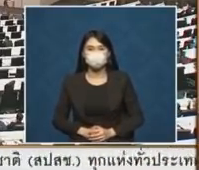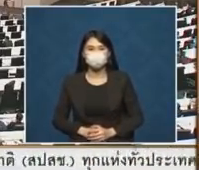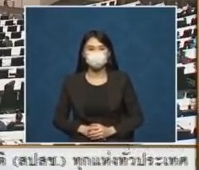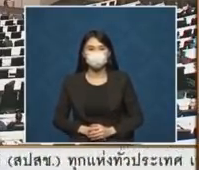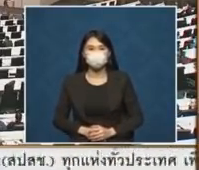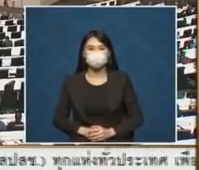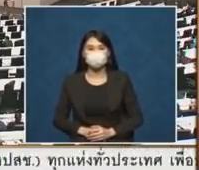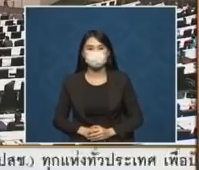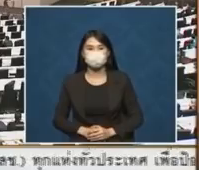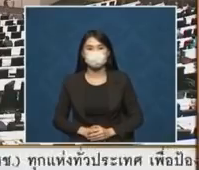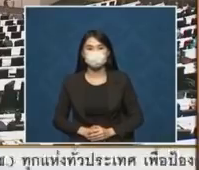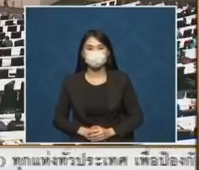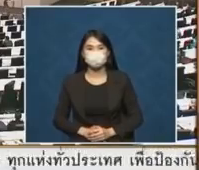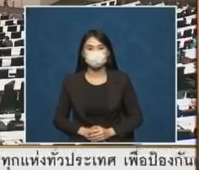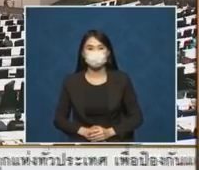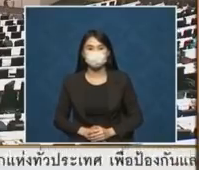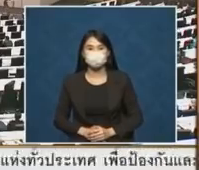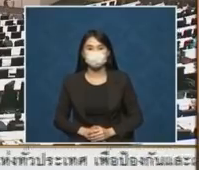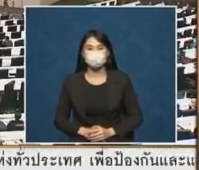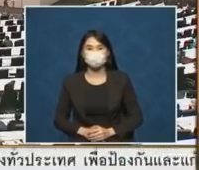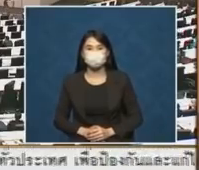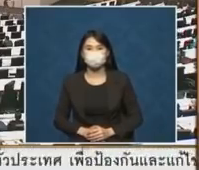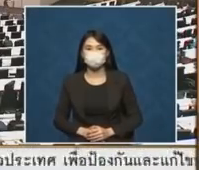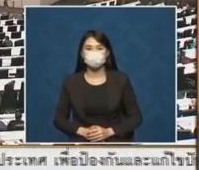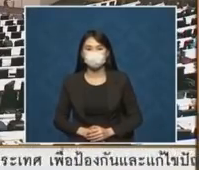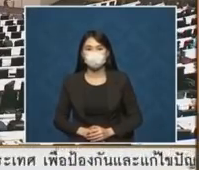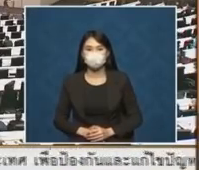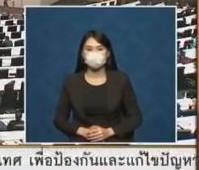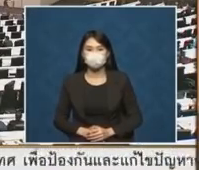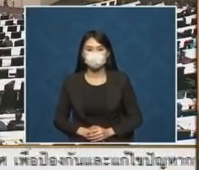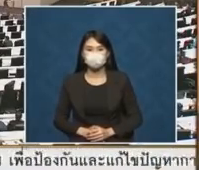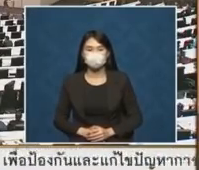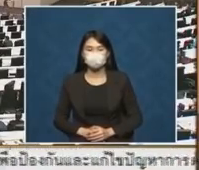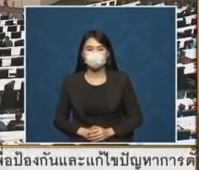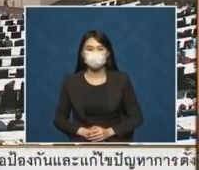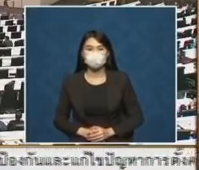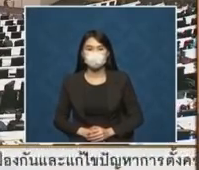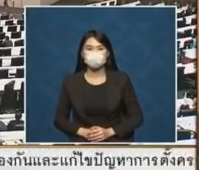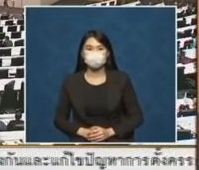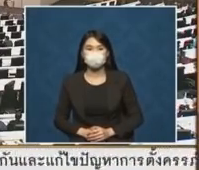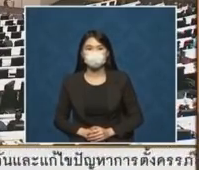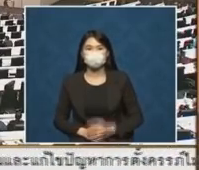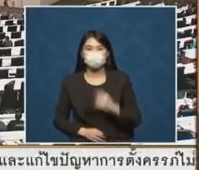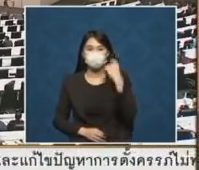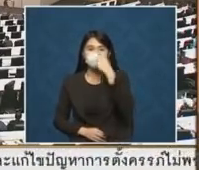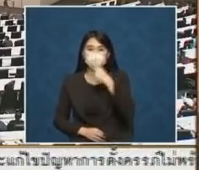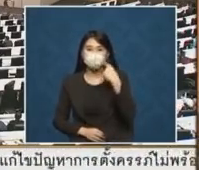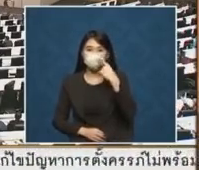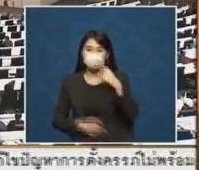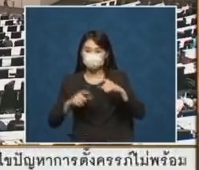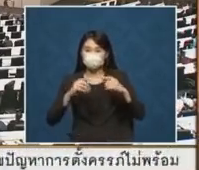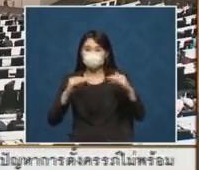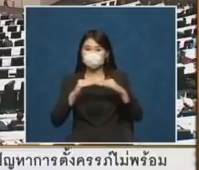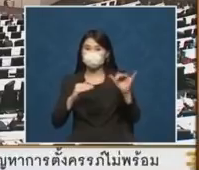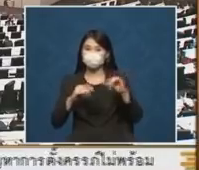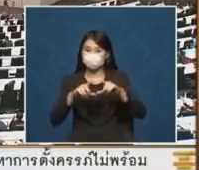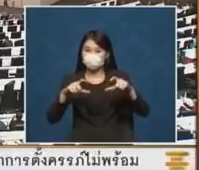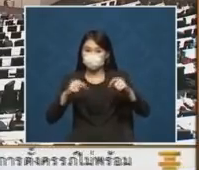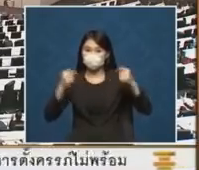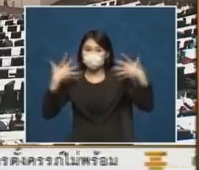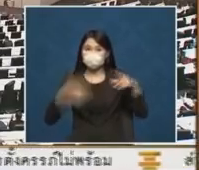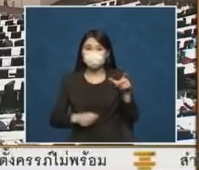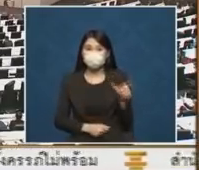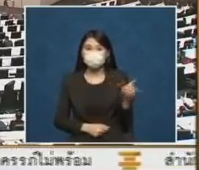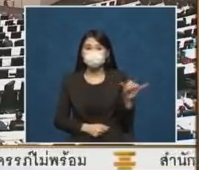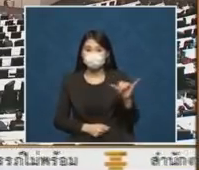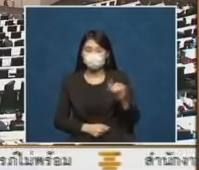ชูวิทย์กุยอุบลราชธานีเพื่อไทยก็บอกว่าฝ่ายค้านอยู่ในห้องประชุมส่วนองค์ประชุมเป็นความรับผิดชอบของสสฝ่ายรั